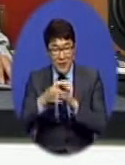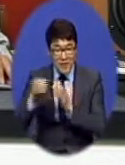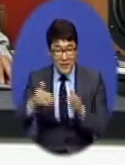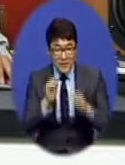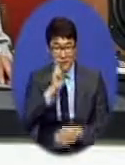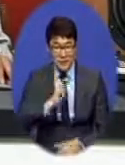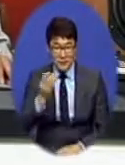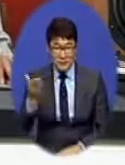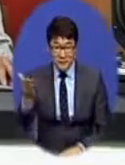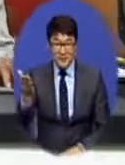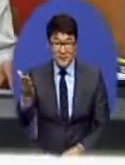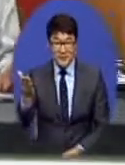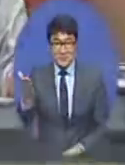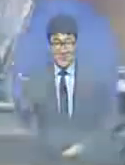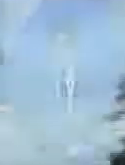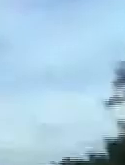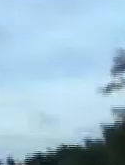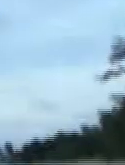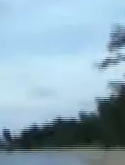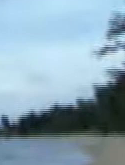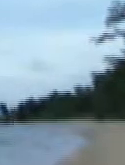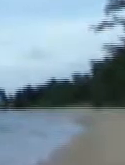길 음악 주세요.